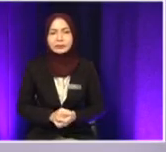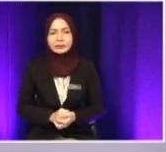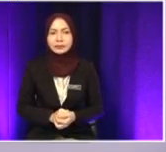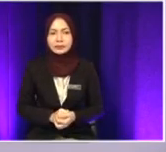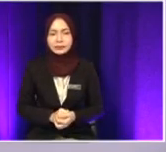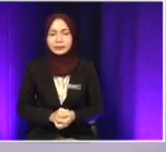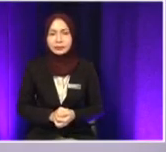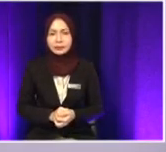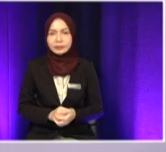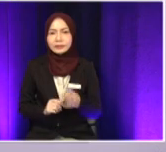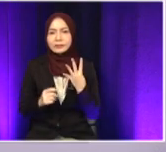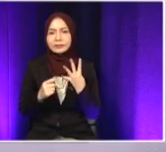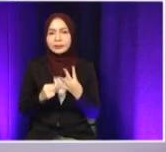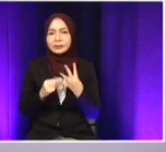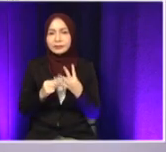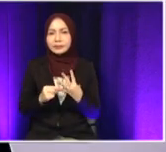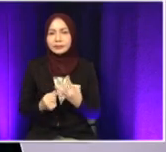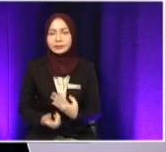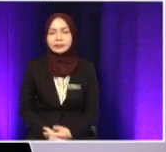yang ke-40